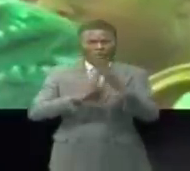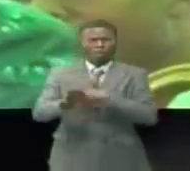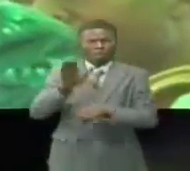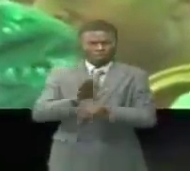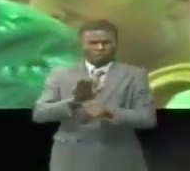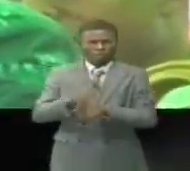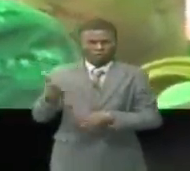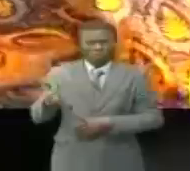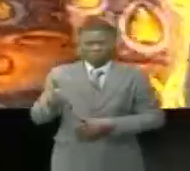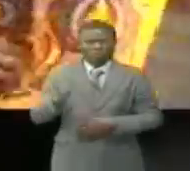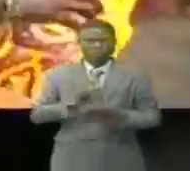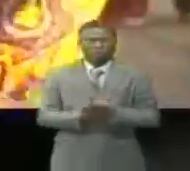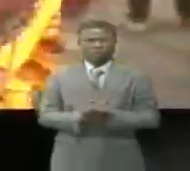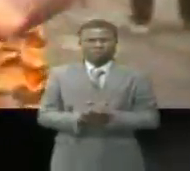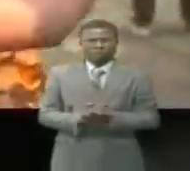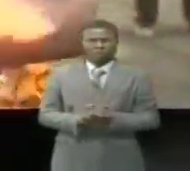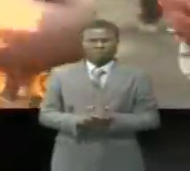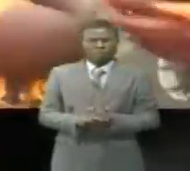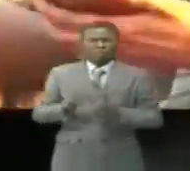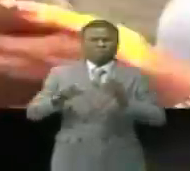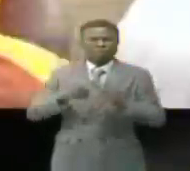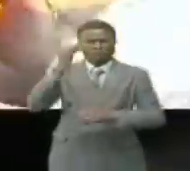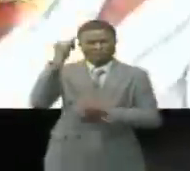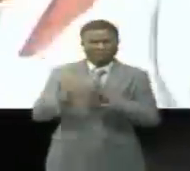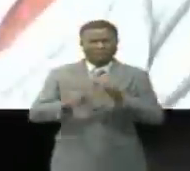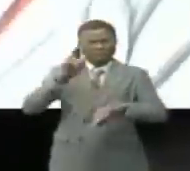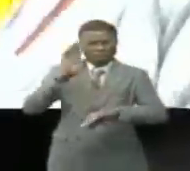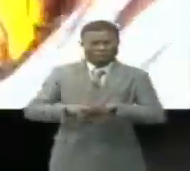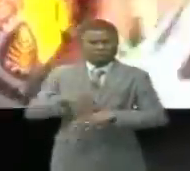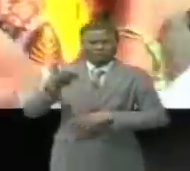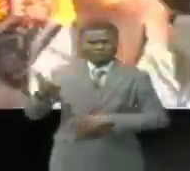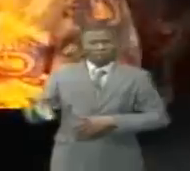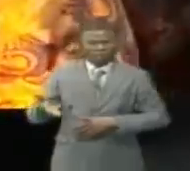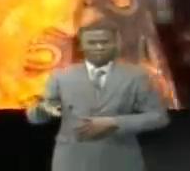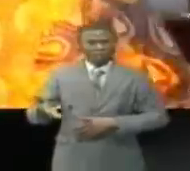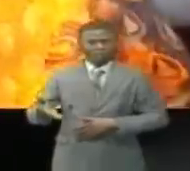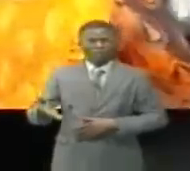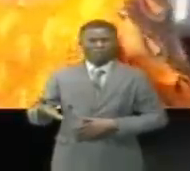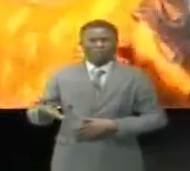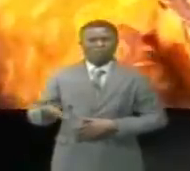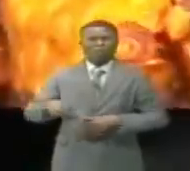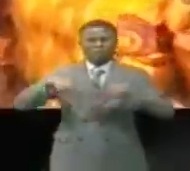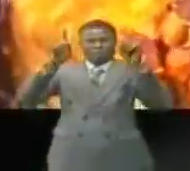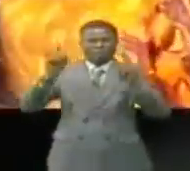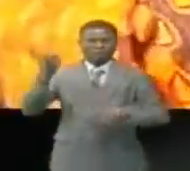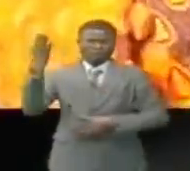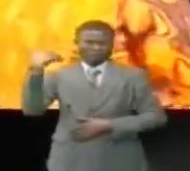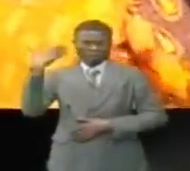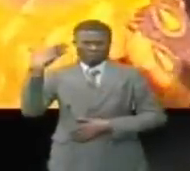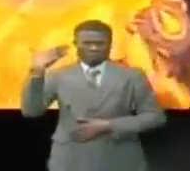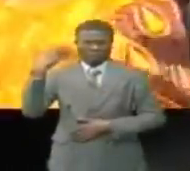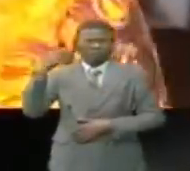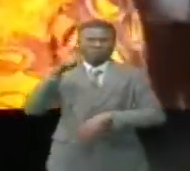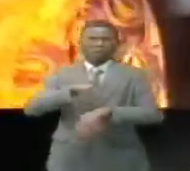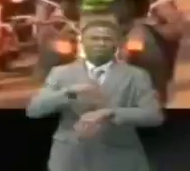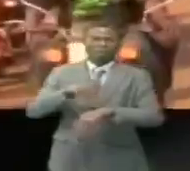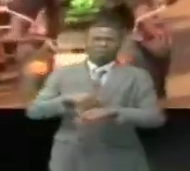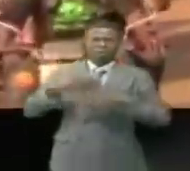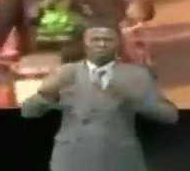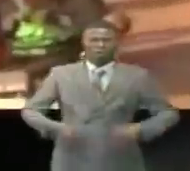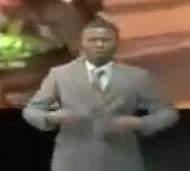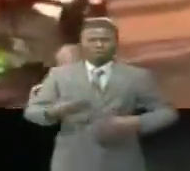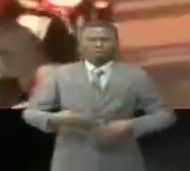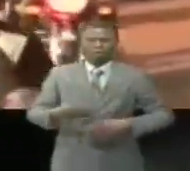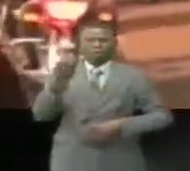massivement. Tenez, la dernière fois que la présidente de AADR a foulé le sol issirois, c'était l'année dernière, à l'occasion de la célébration